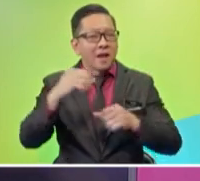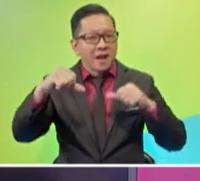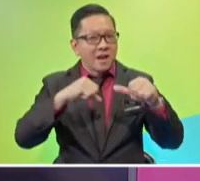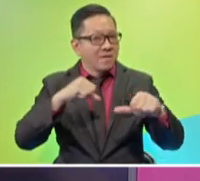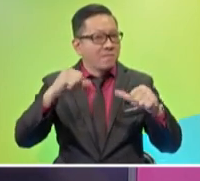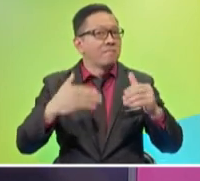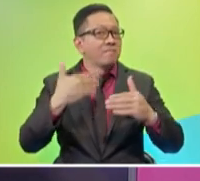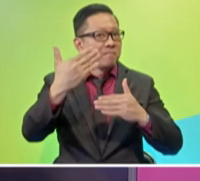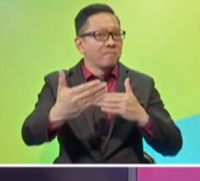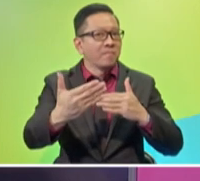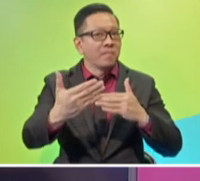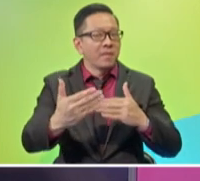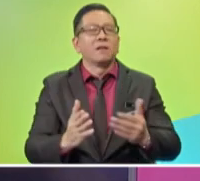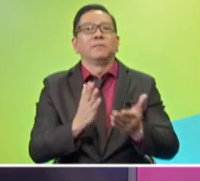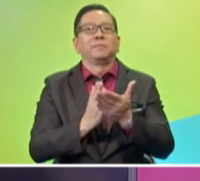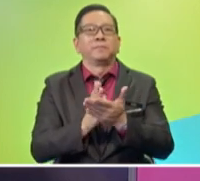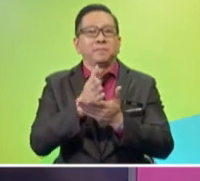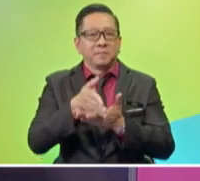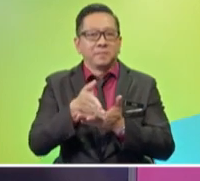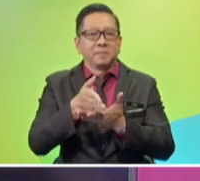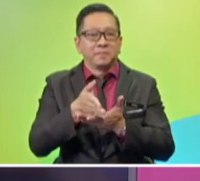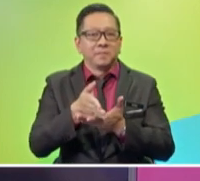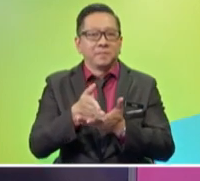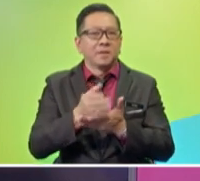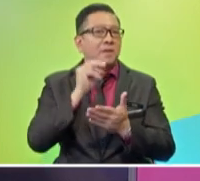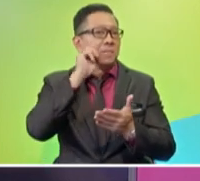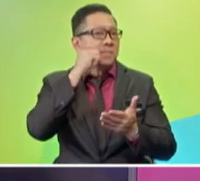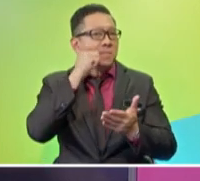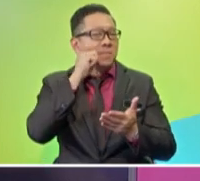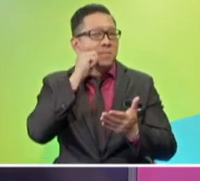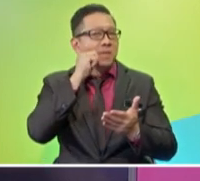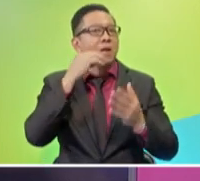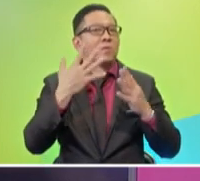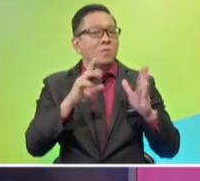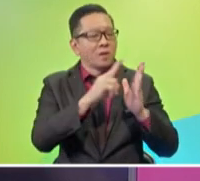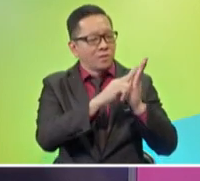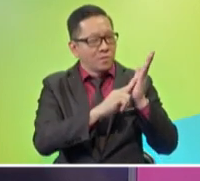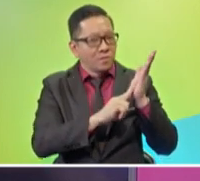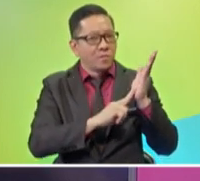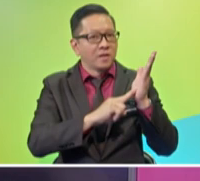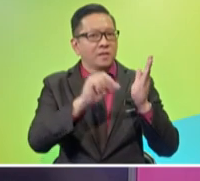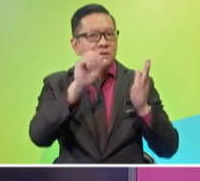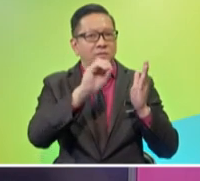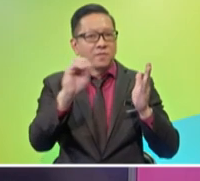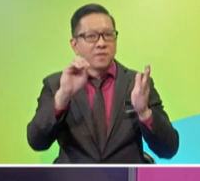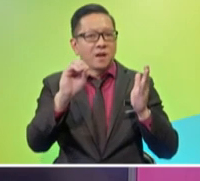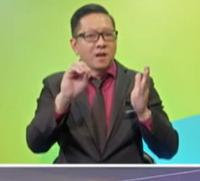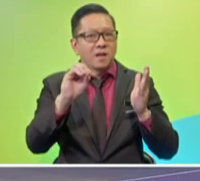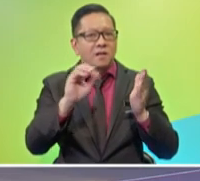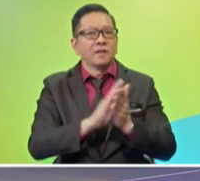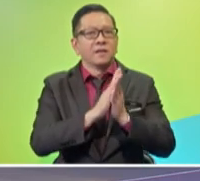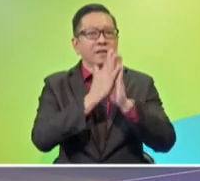cikgu. Baiklah. Seterusnya, oleh kerana Mira telah kenal bentuk sifar tu, murid-murid juga dah kenal. Jadi kita nak